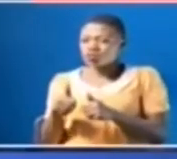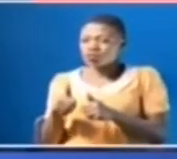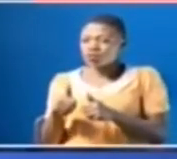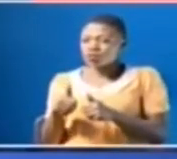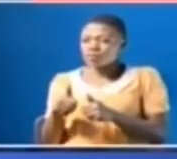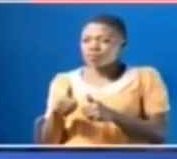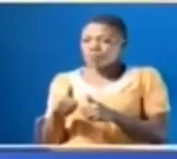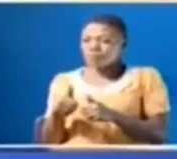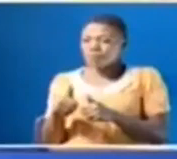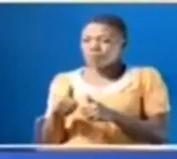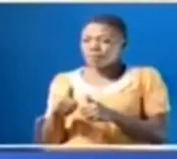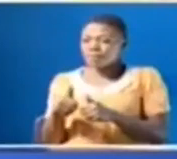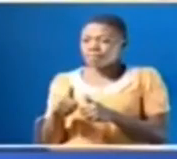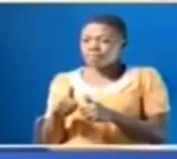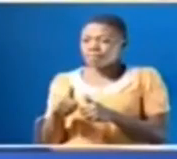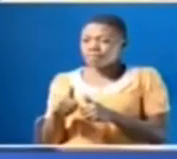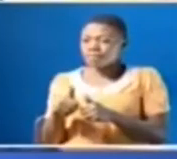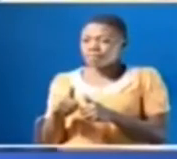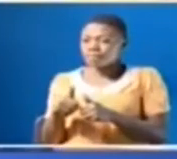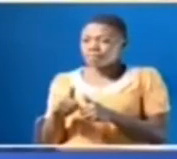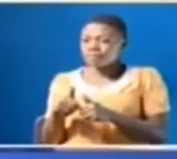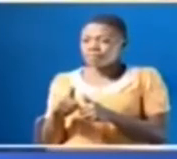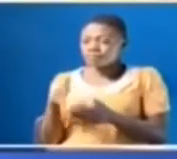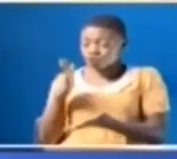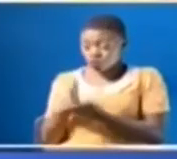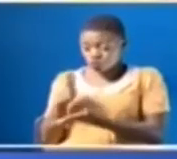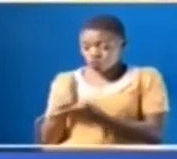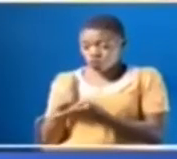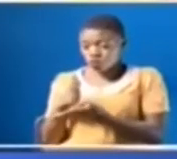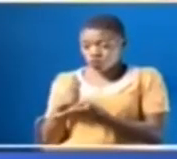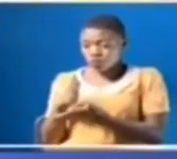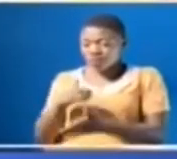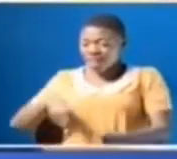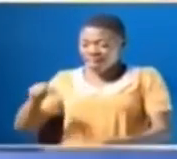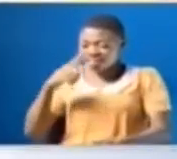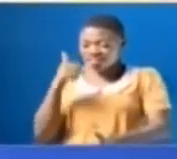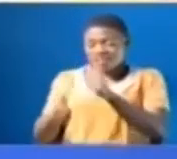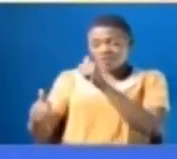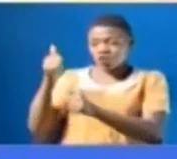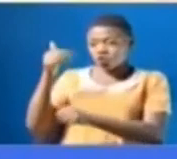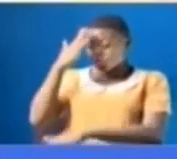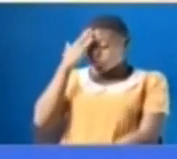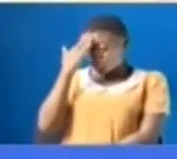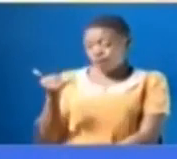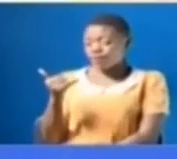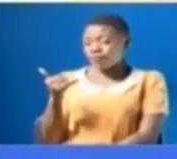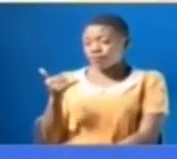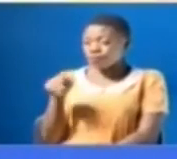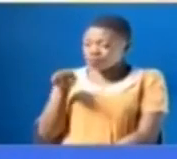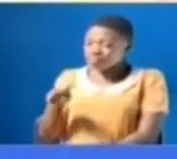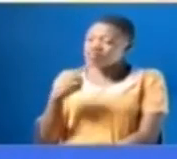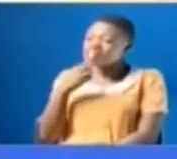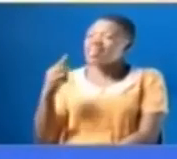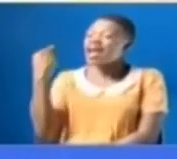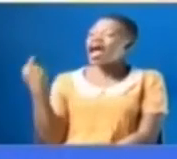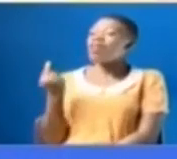Ni kweli kabisa. Kwanza, sababu yetu kubwa ya kupinga yale ambayo waziri anasema ni kwamba yeye anasema akiwa peke